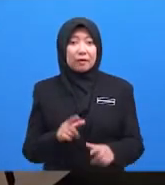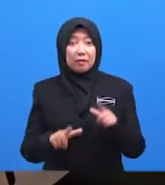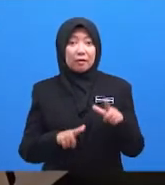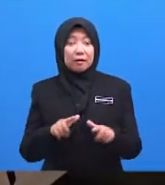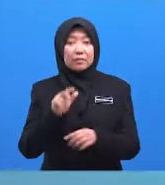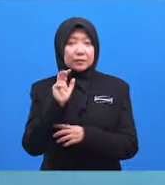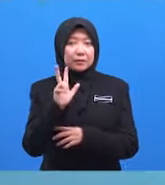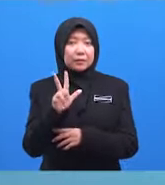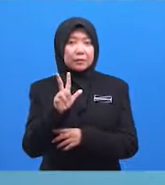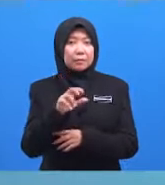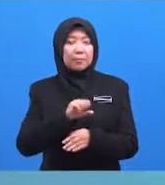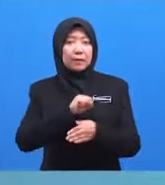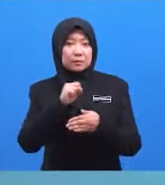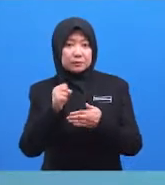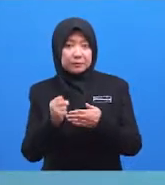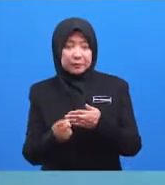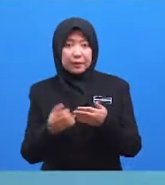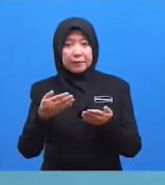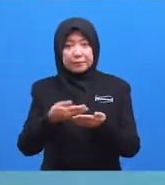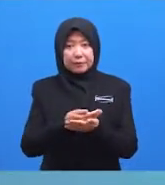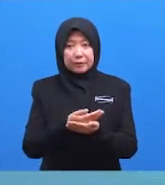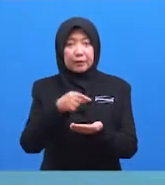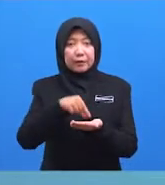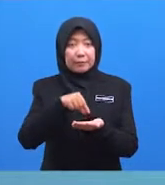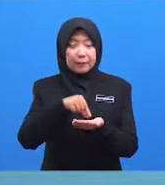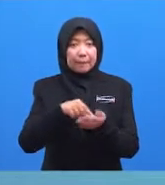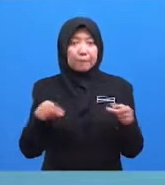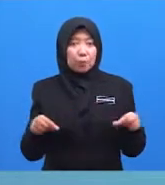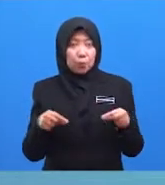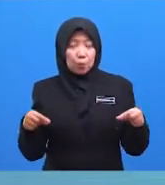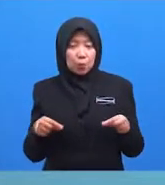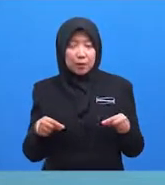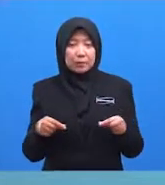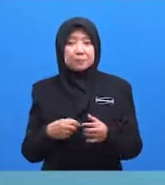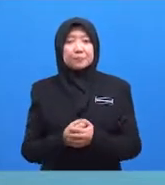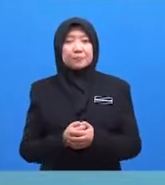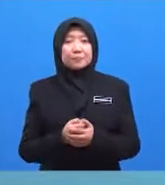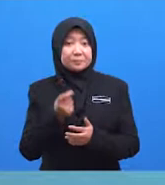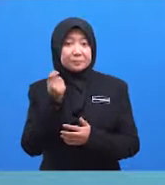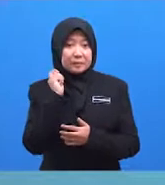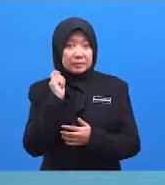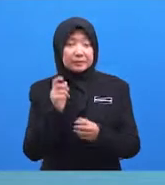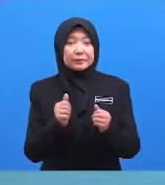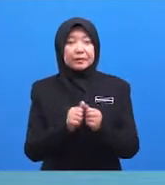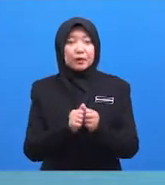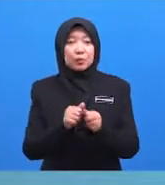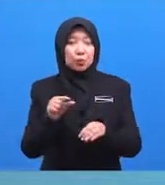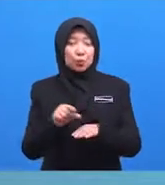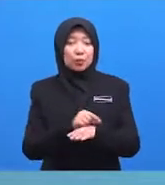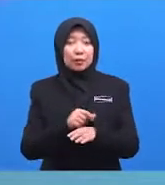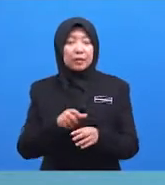Langkah 3, penyediaan filet ayam. Gorengkan filet ayam yang telah diperap dengan menggunakan pan